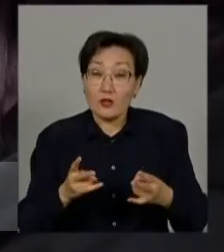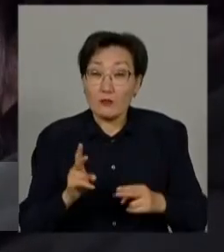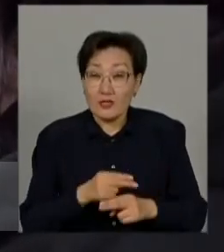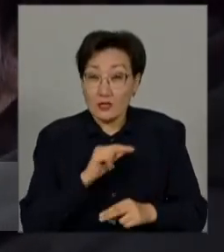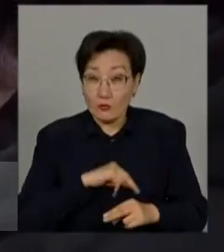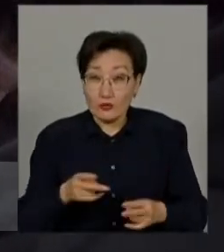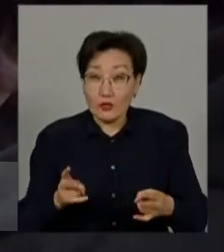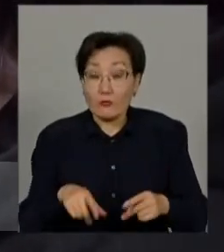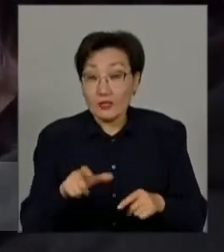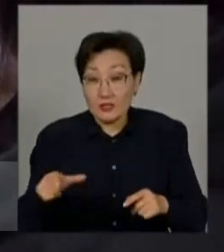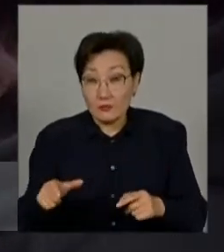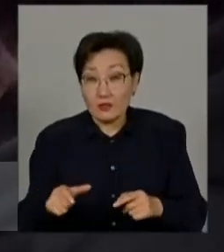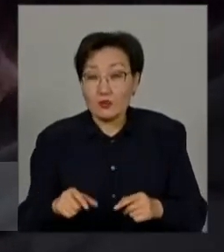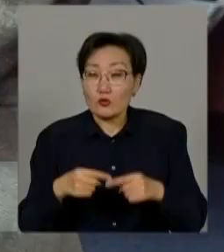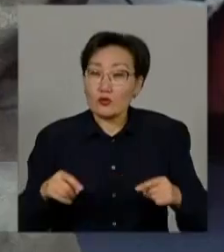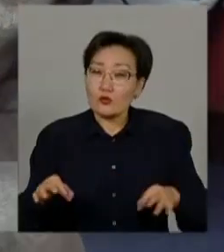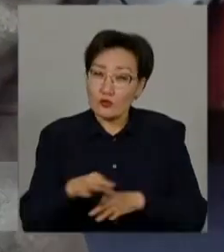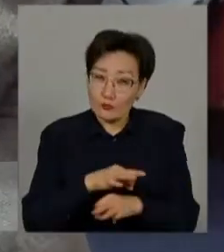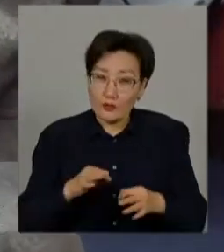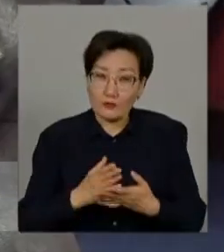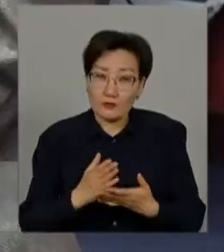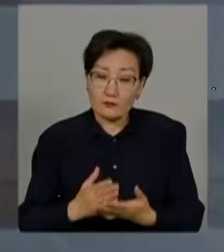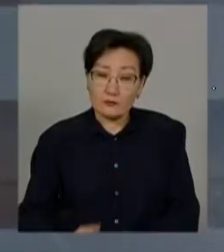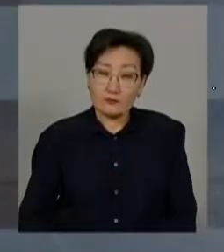жоба жоспарланған.